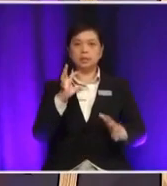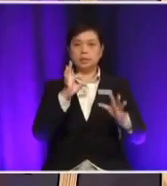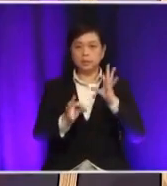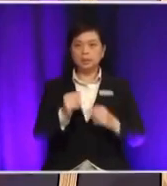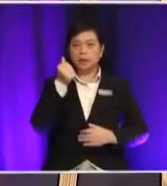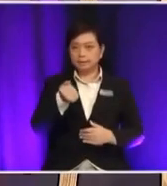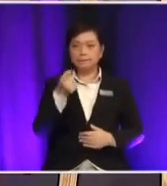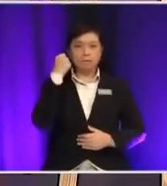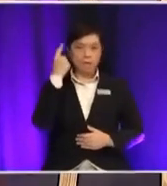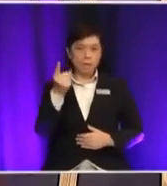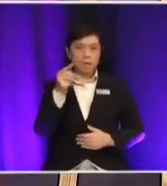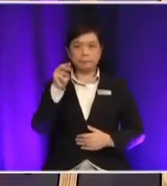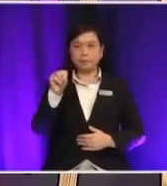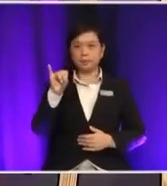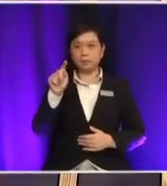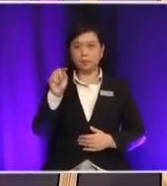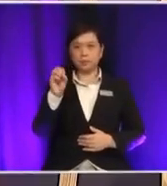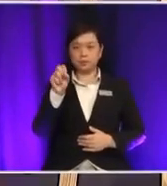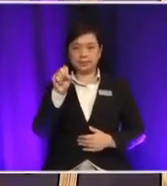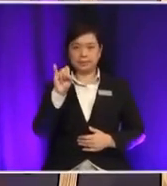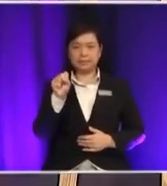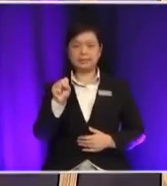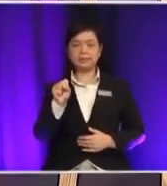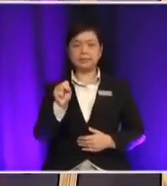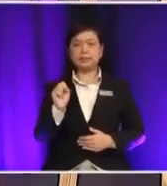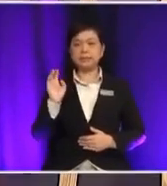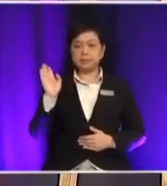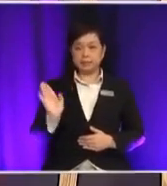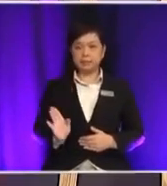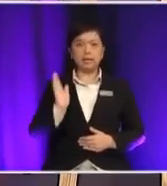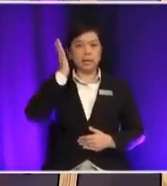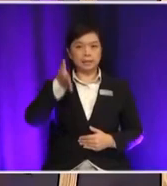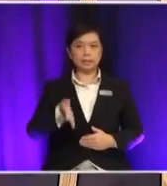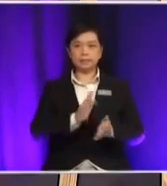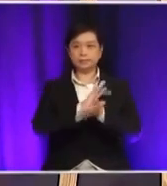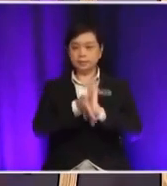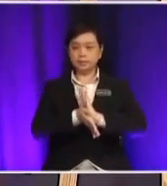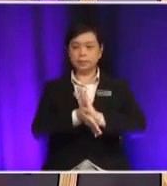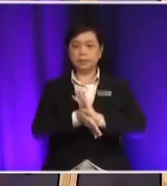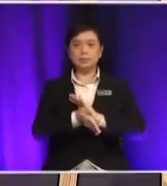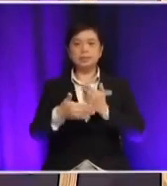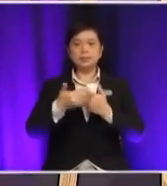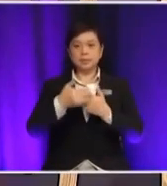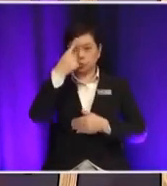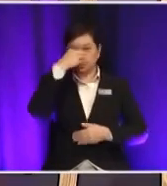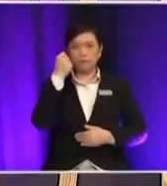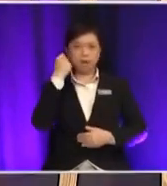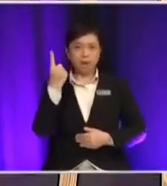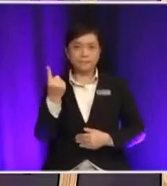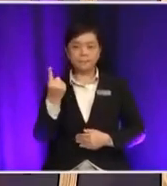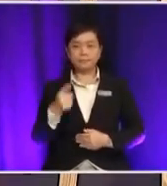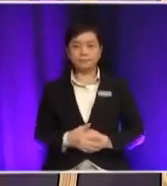meiosis dua ini menjadi senang itu sebabnya mitosis ini anda perlu betul-betul kuasai supaya ini Anda paham